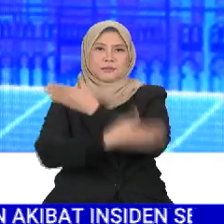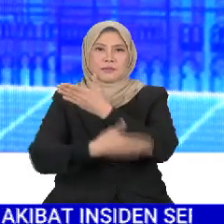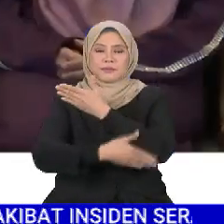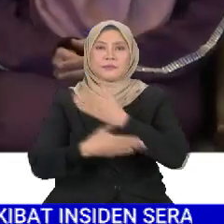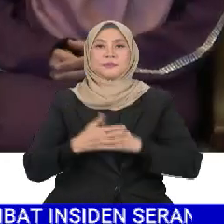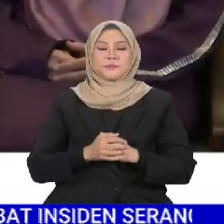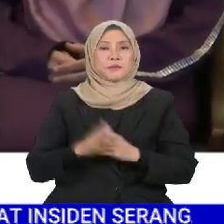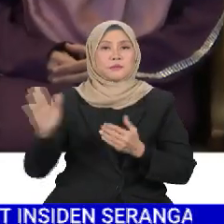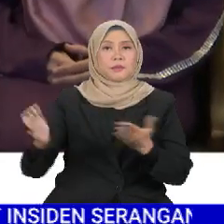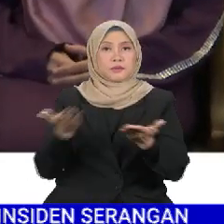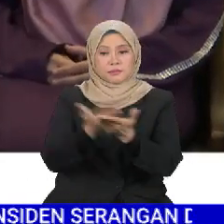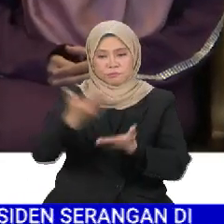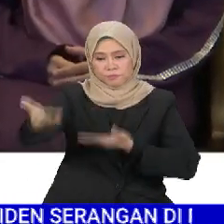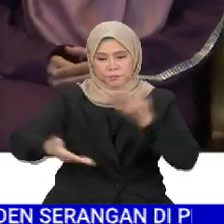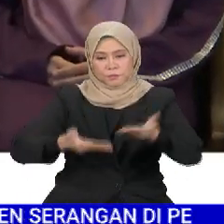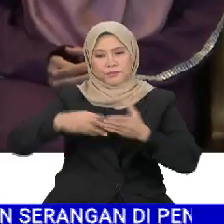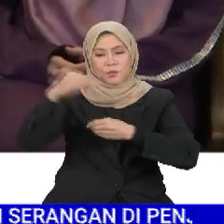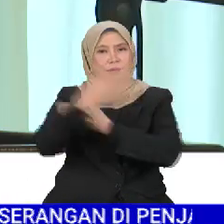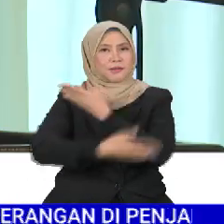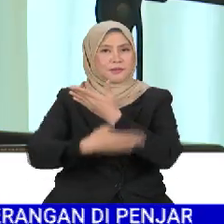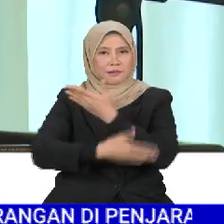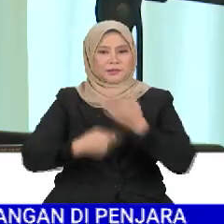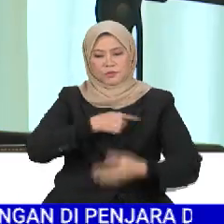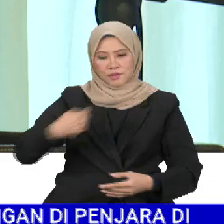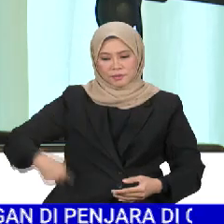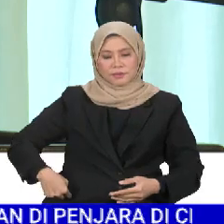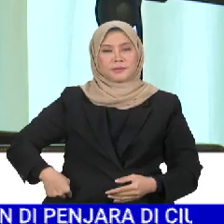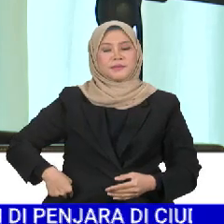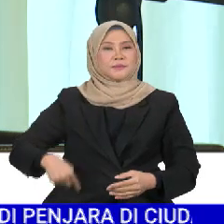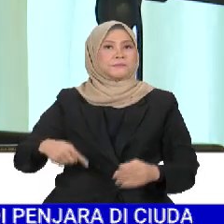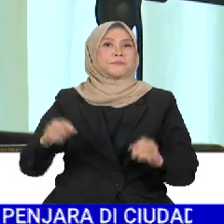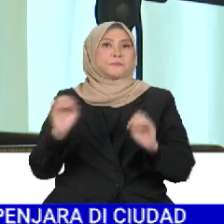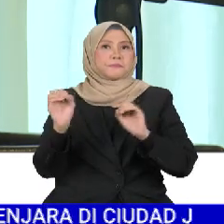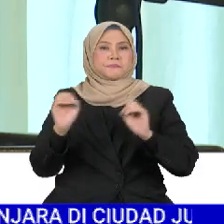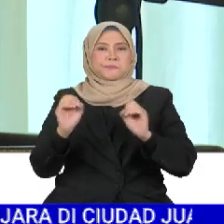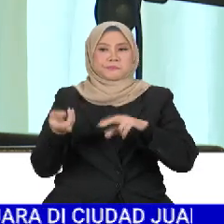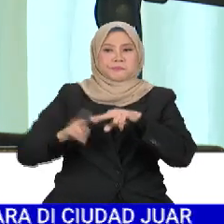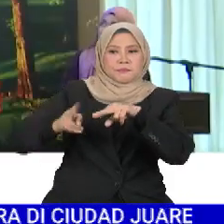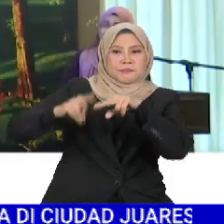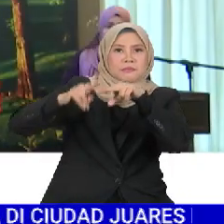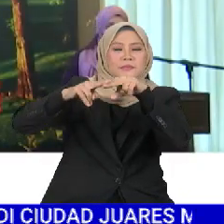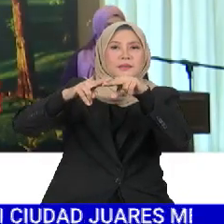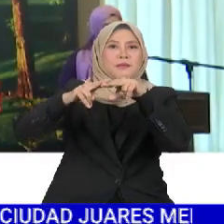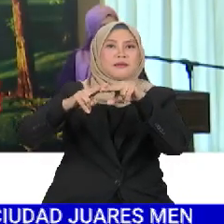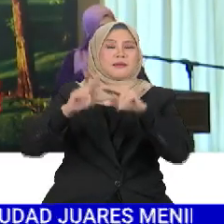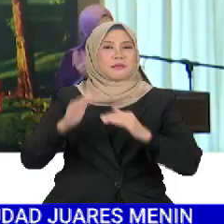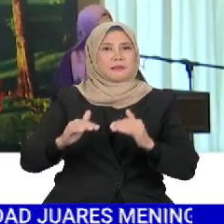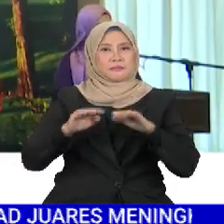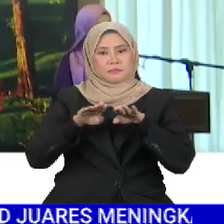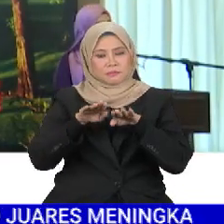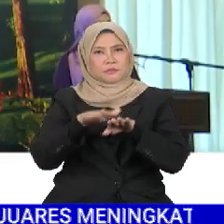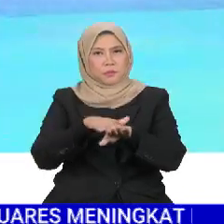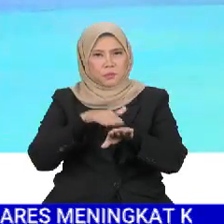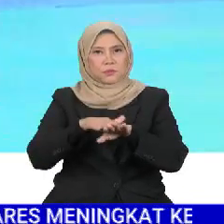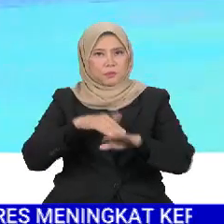turut mengunjurkan kedatangan pelancong dari negara tembok besar itu tidak akan meningkat mendadak dan hanya meningkat secara